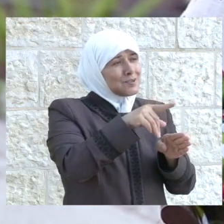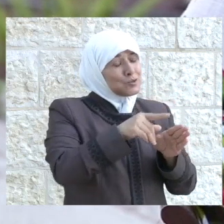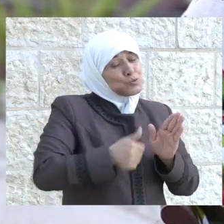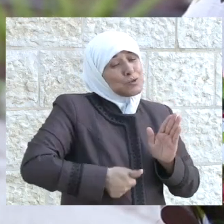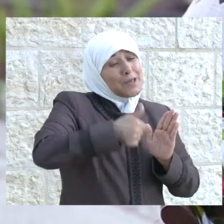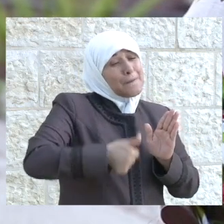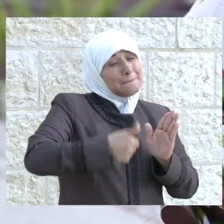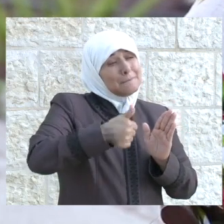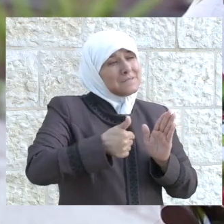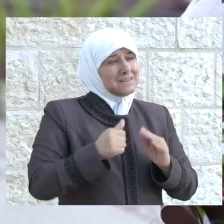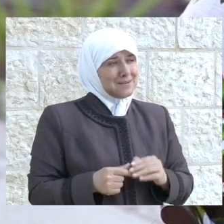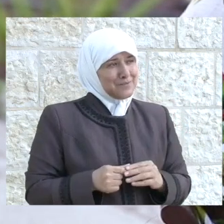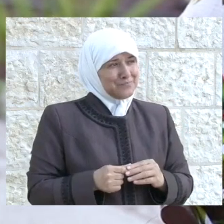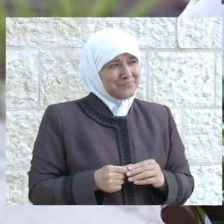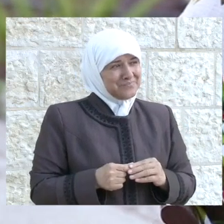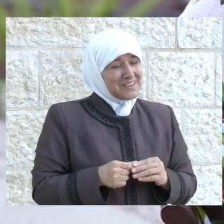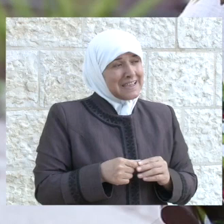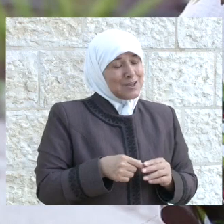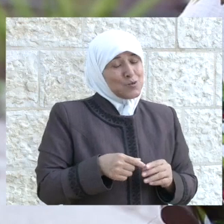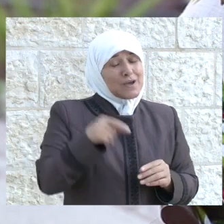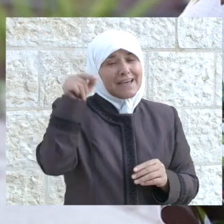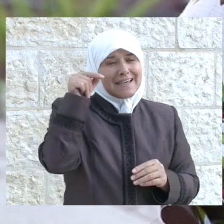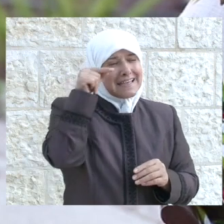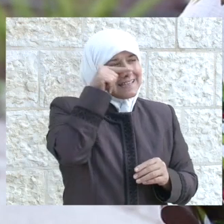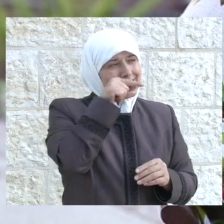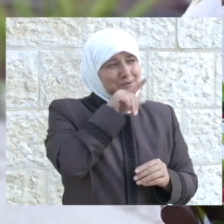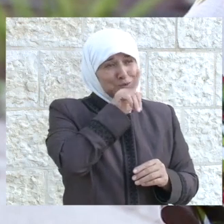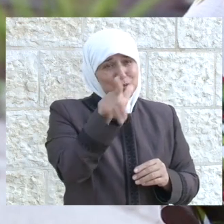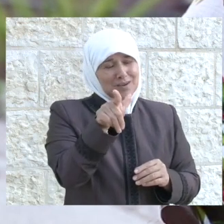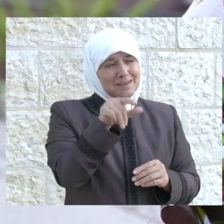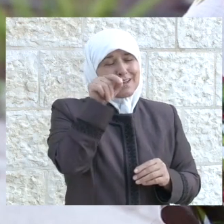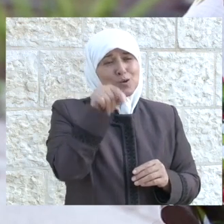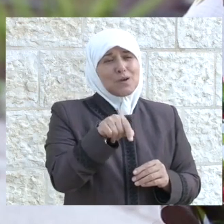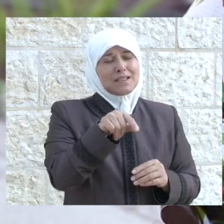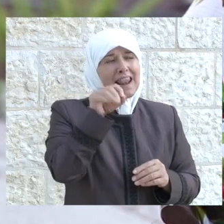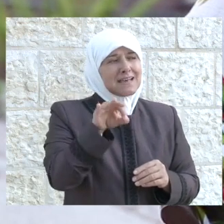إن تكون شخص مؤثر شيء مش سهل،